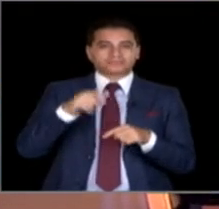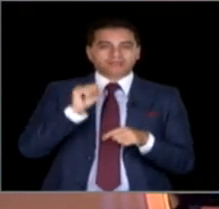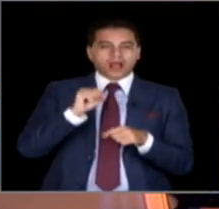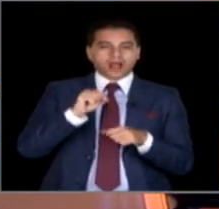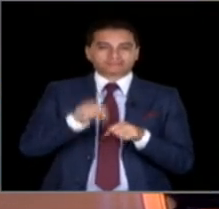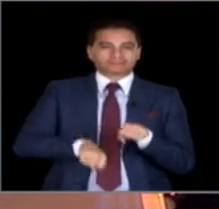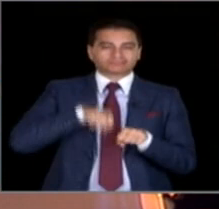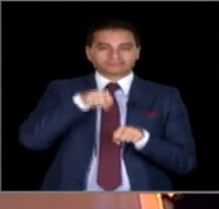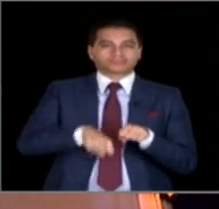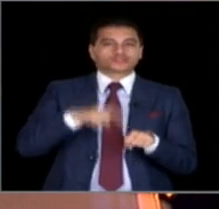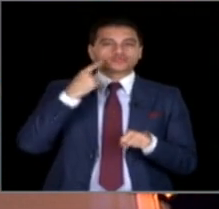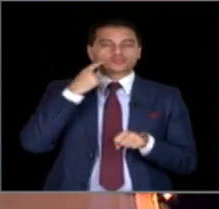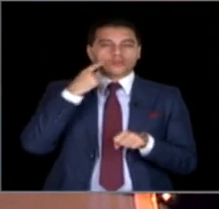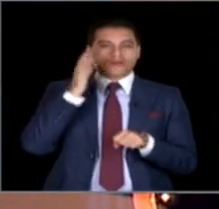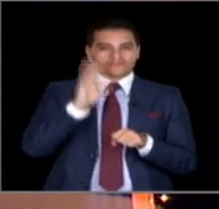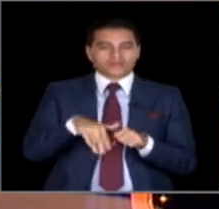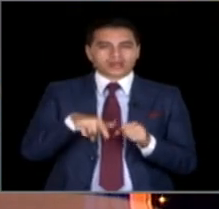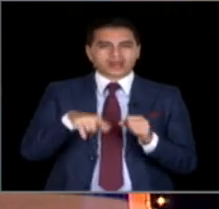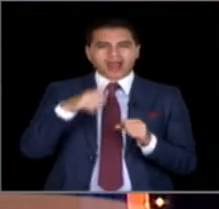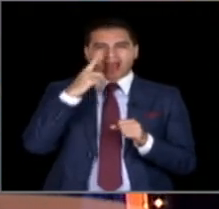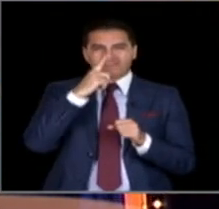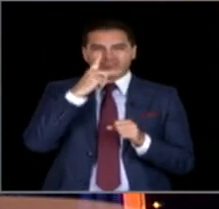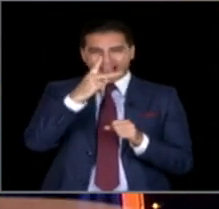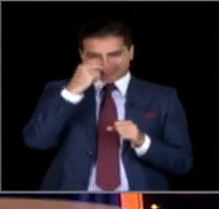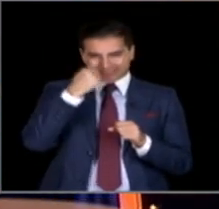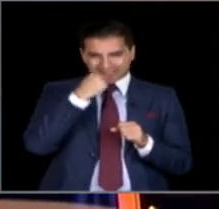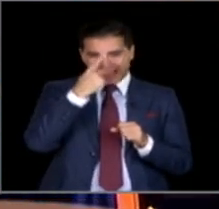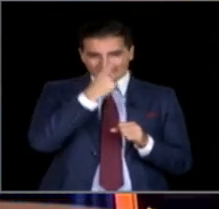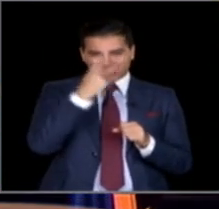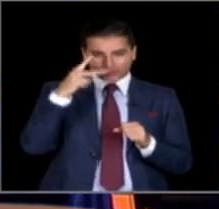في 2022 بلغ الإنتاج